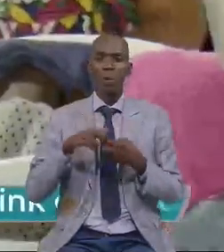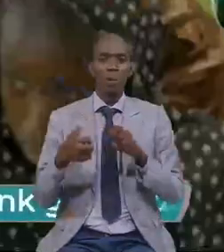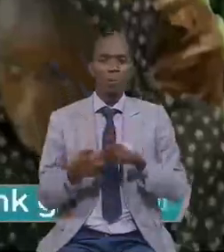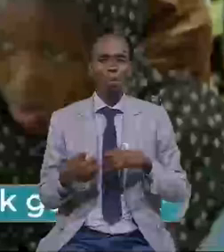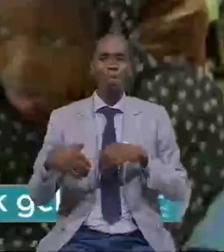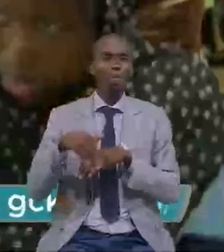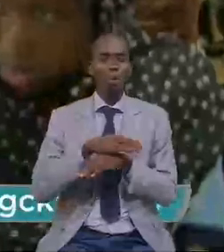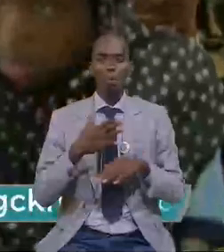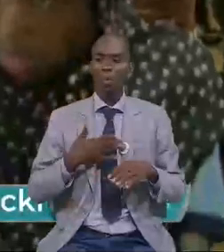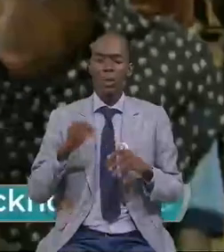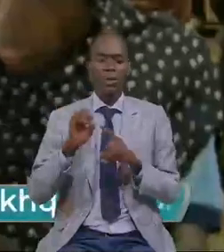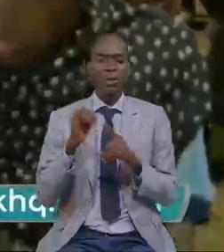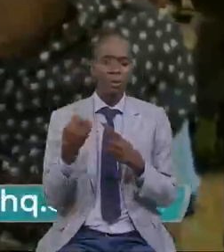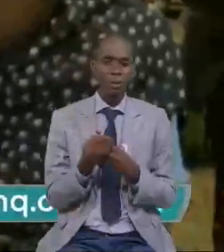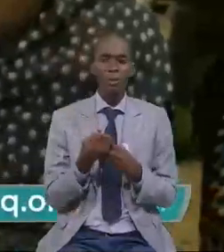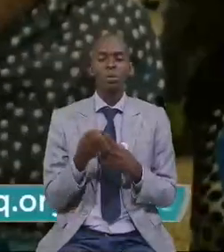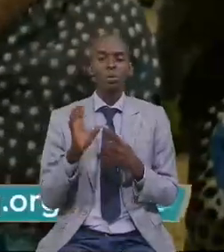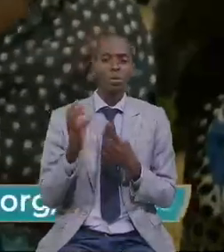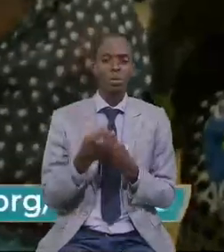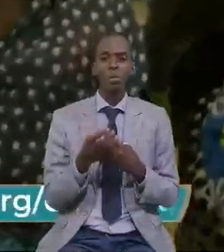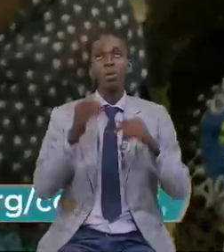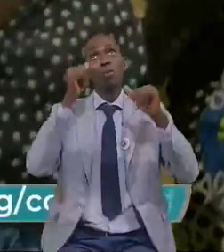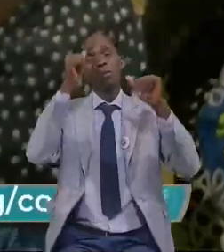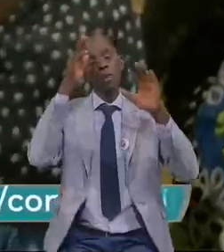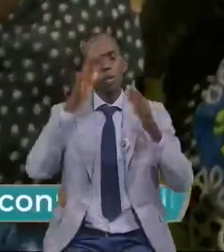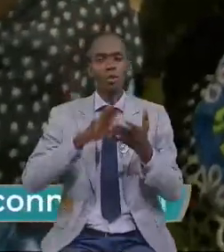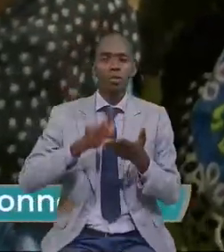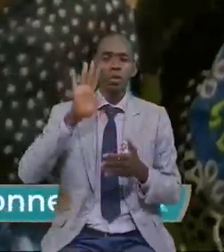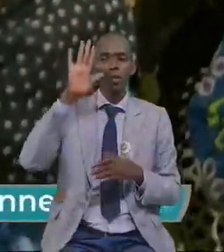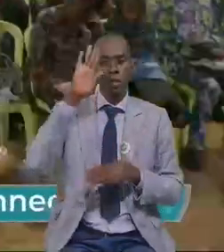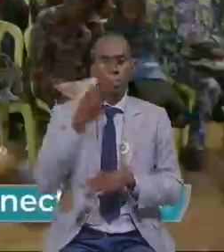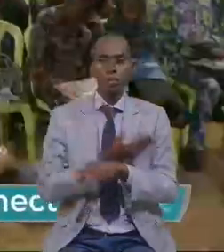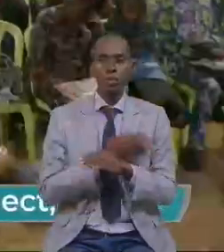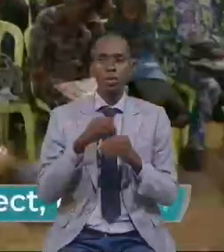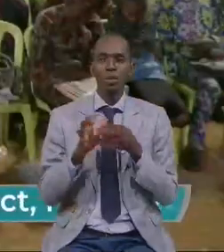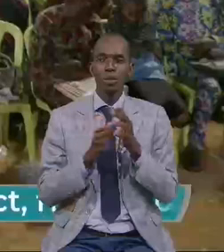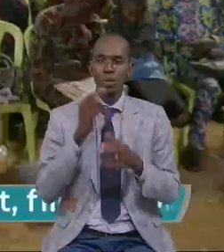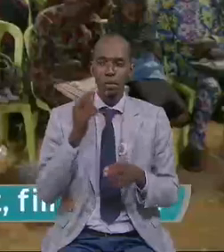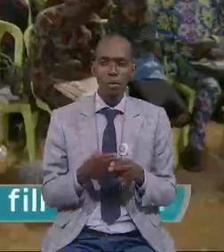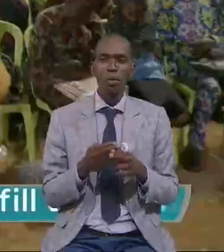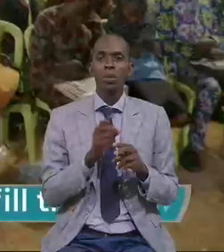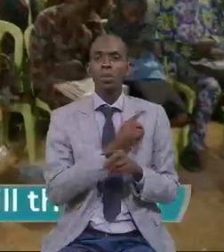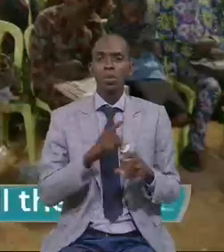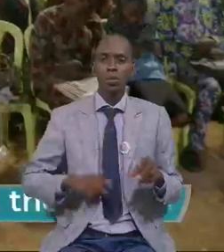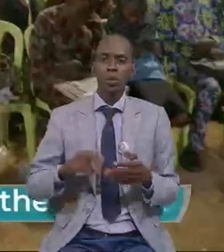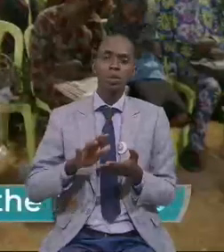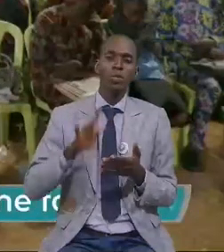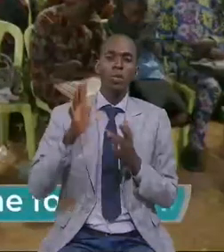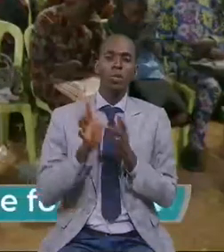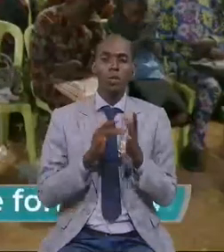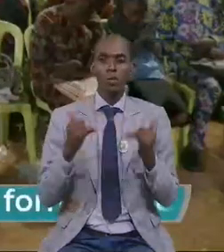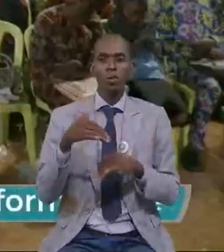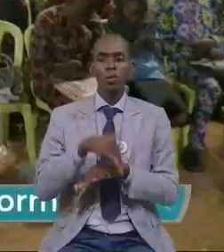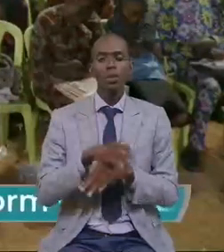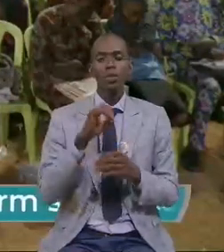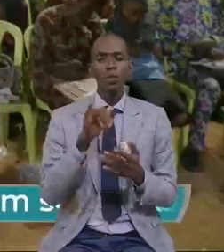dans ma situation, Père, glorifie ton Fils. Seigneur, glorifie Jésus ce soir afin que je